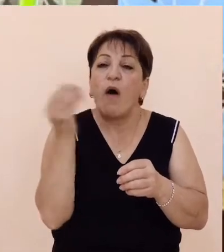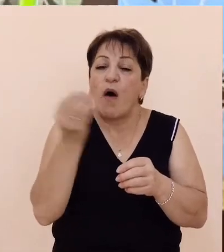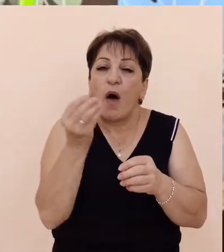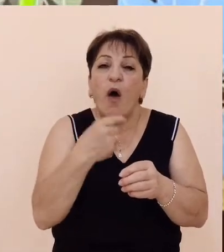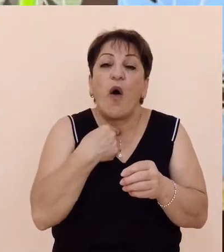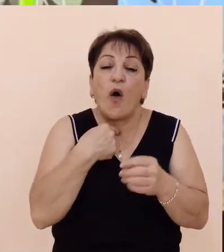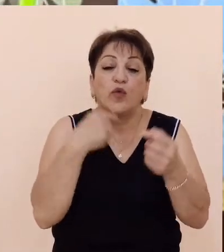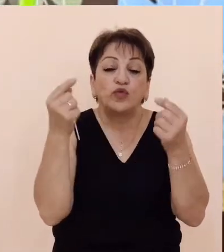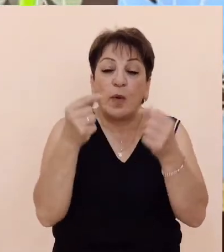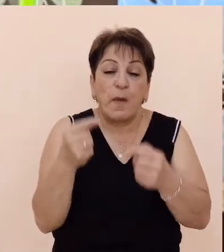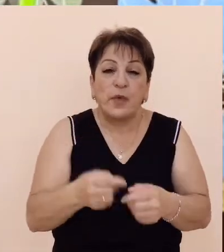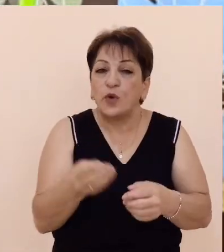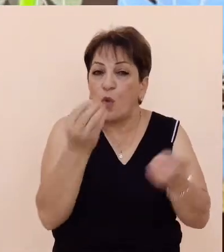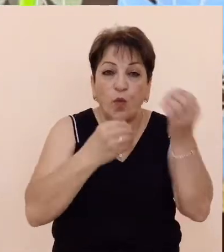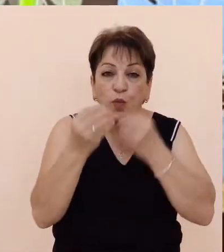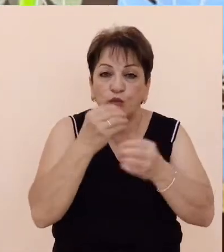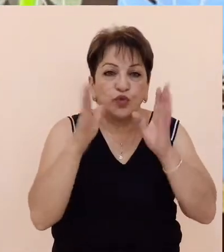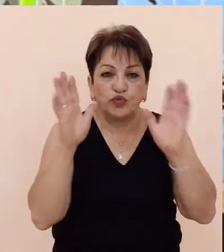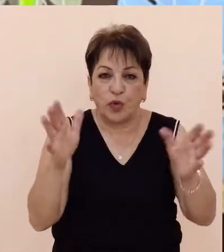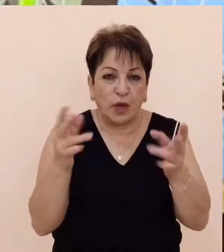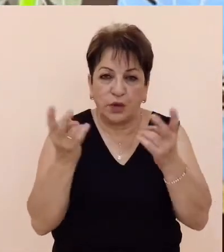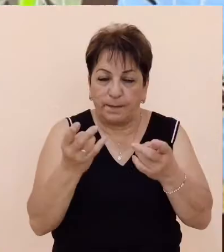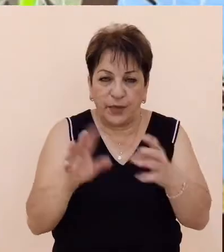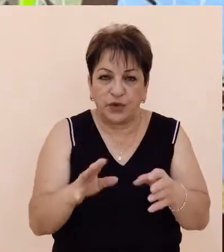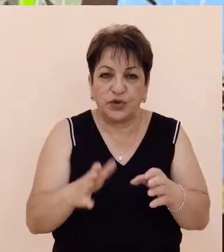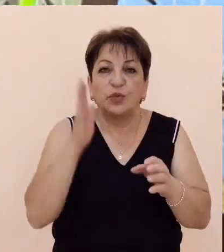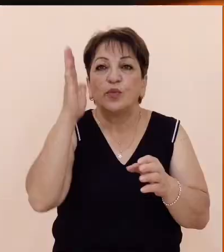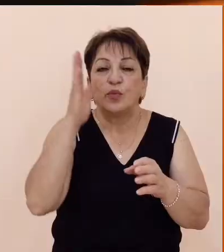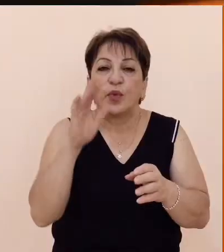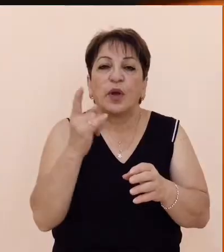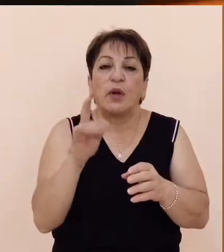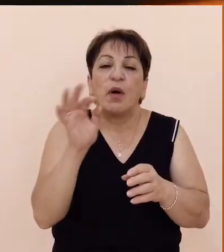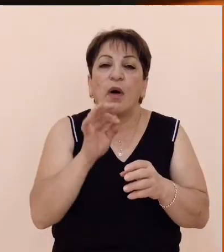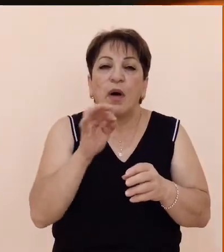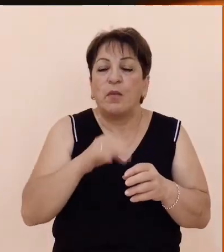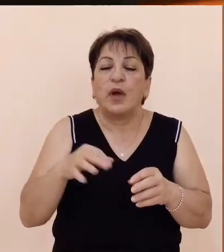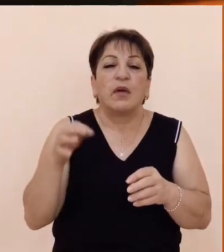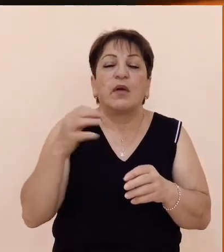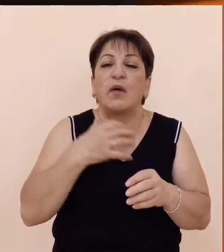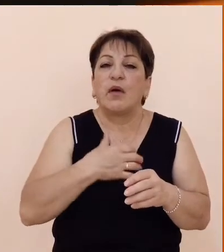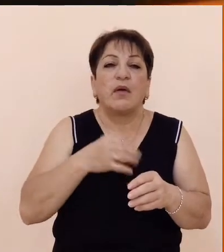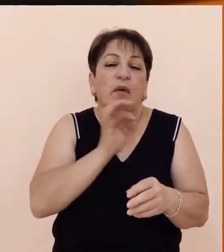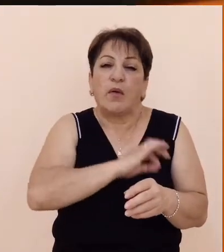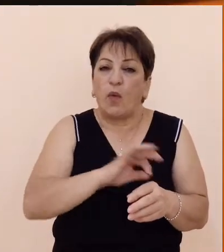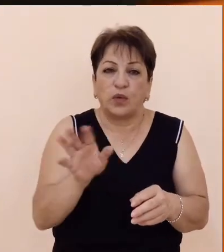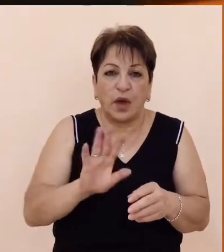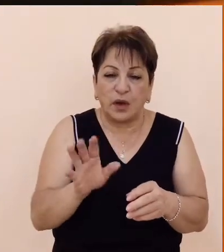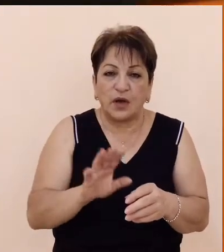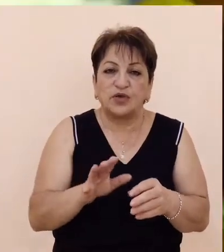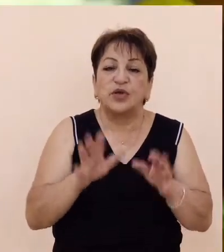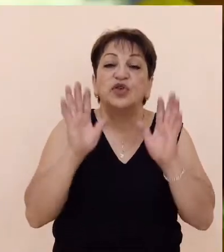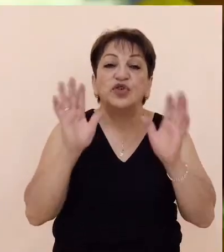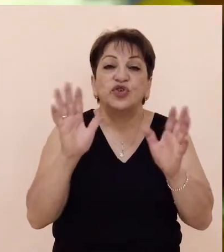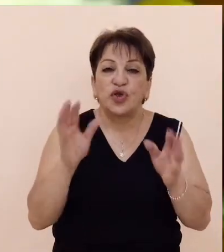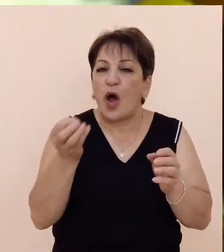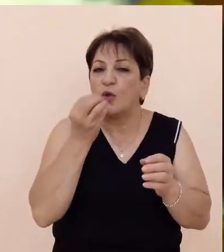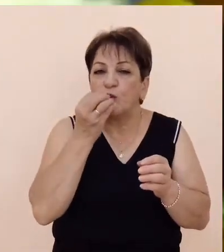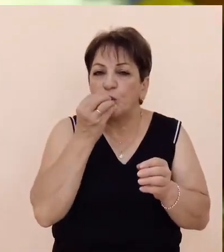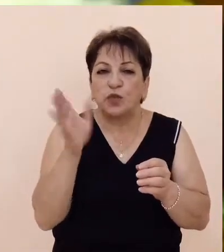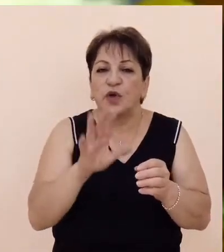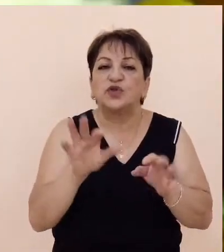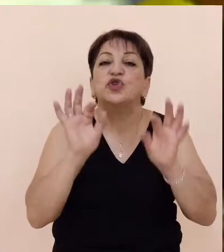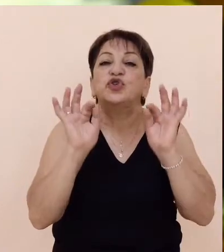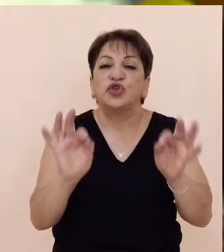ախորժակին համապատասխան սնվել։ Դրանով ապագա մանկիկին օգտակար չեք լինի, կարևորը ոչ թե շատ, այլ